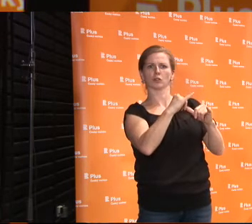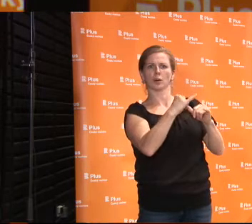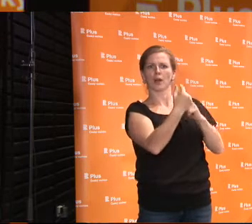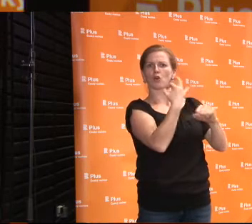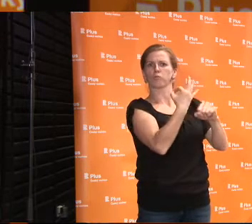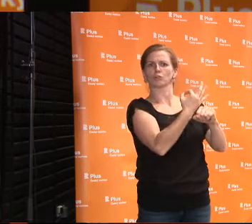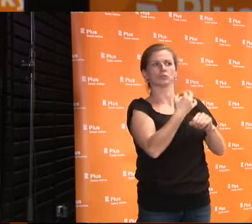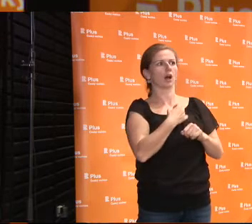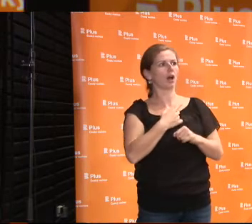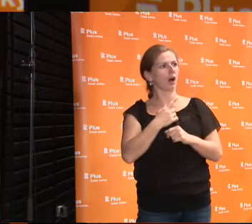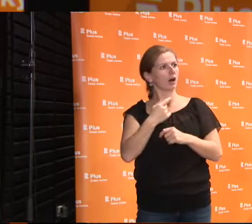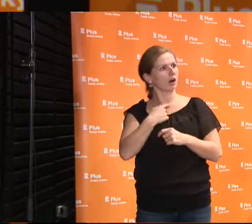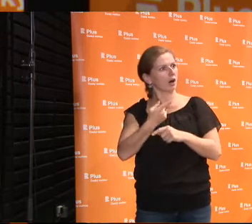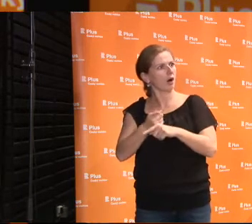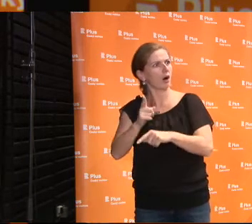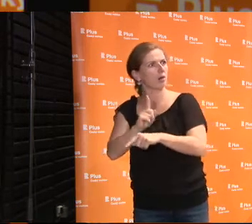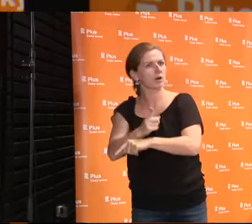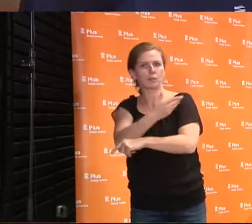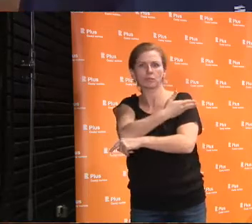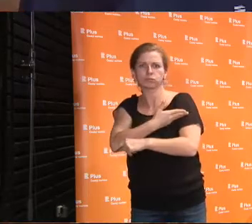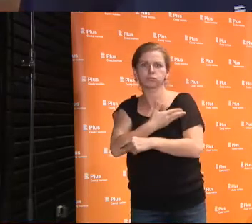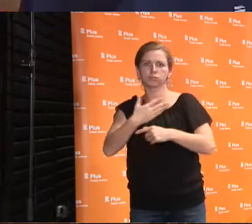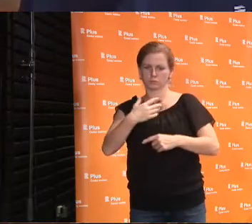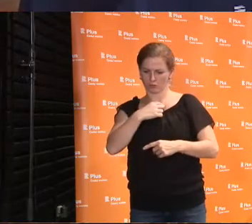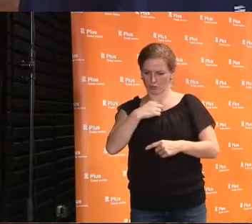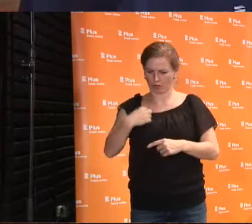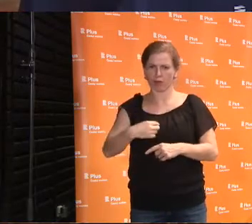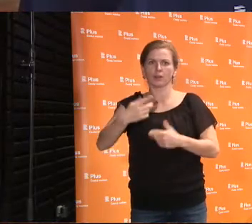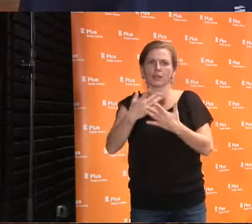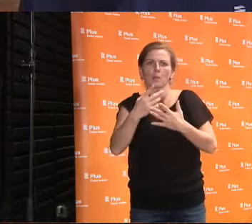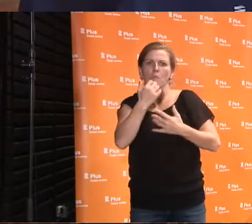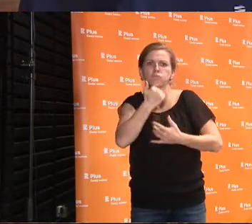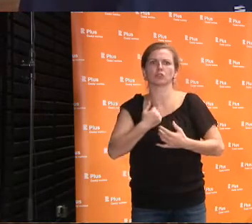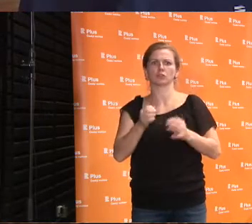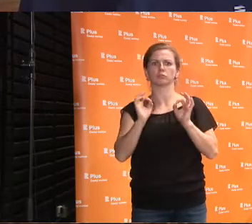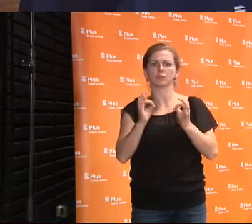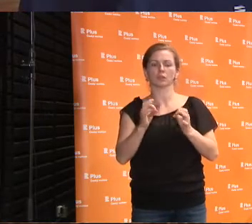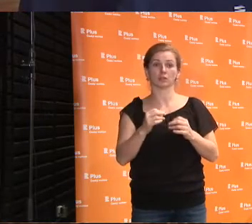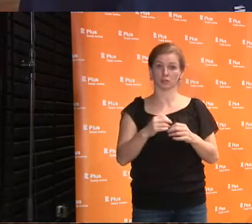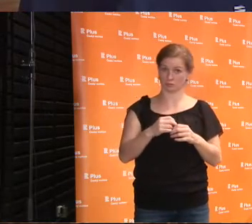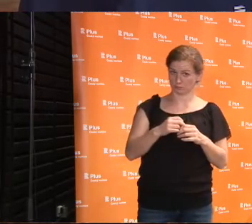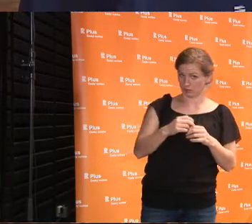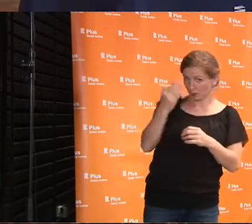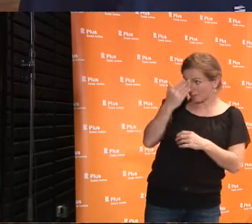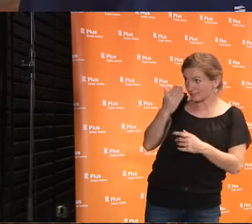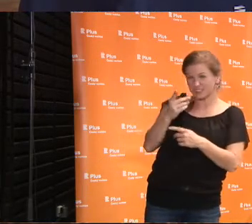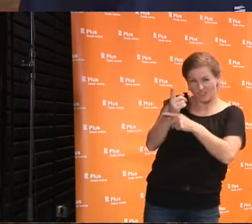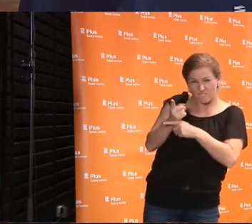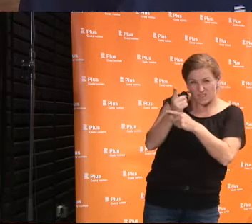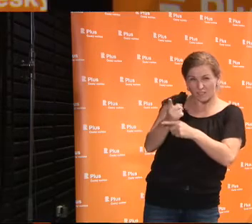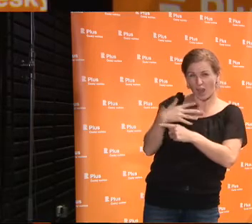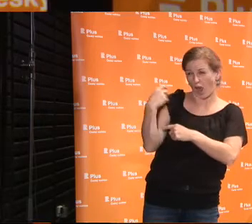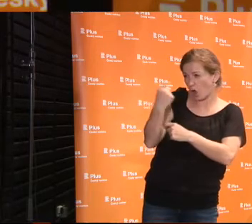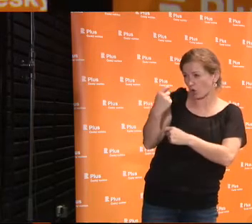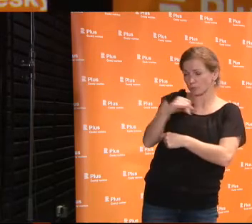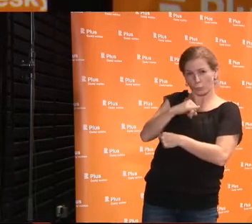nějaký dres nebo něco jiného. Čili si myslíte, že i tato robotizace vede prostě k nějakým ekonomickým zájmům někoho, kdo je v pozadí? Nejenom k ekonomickým, ale i